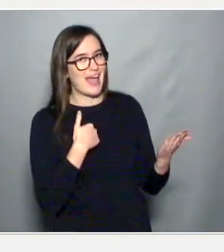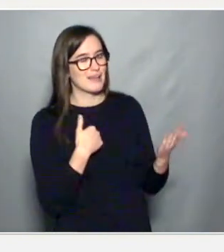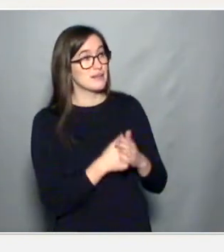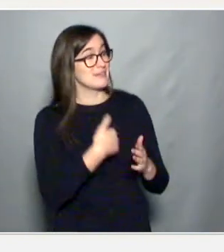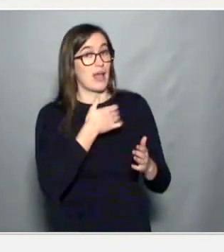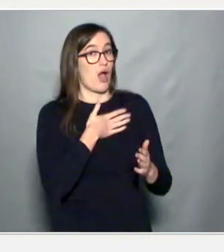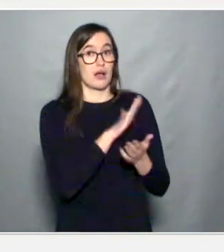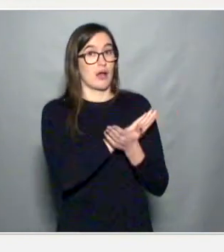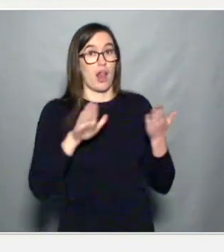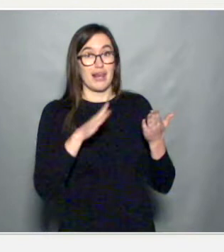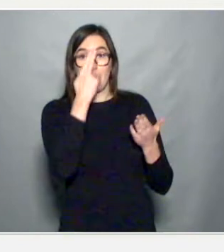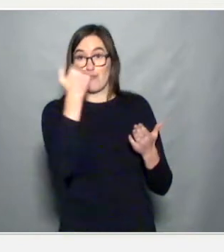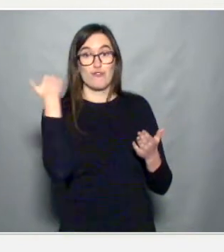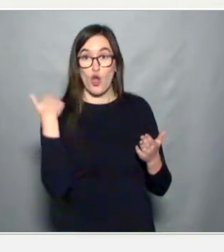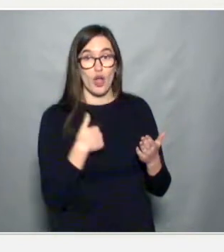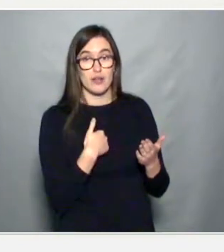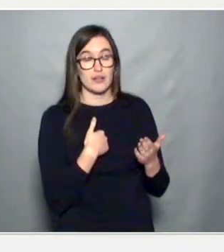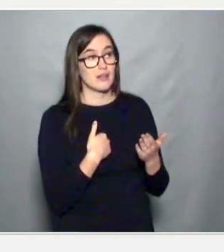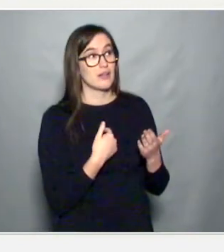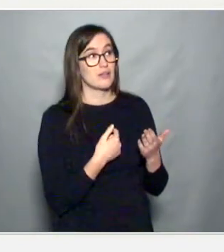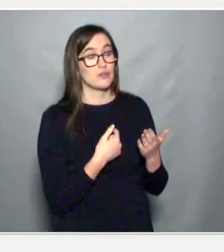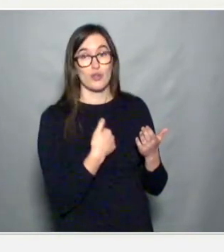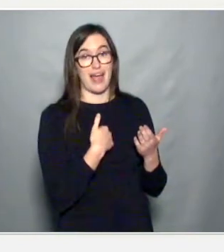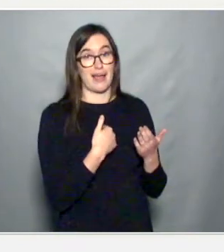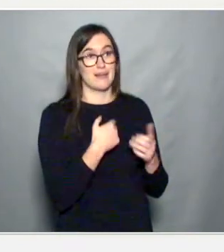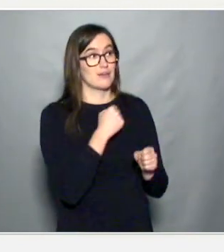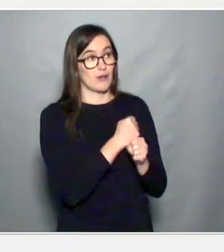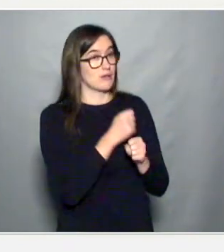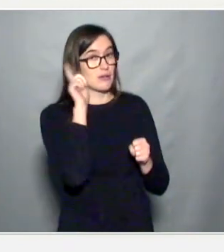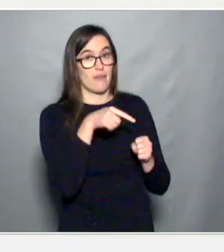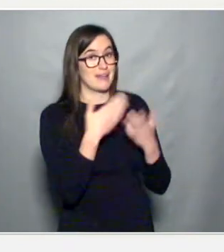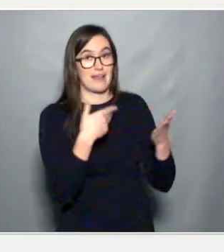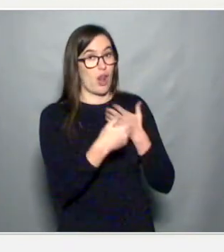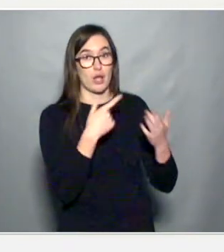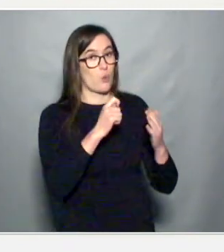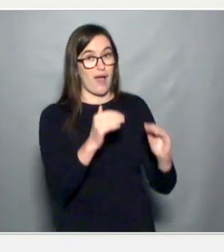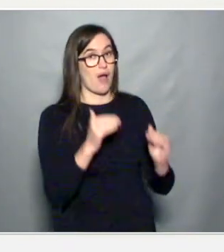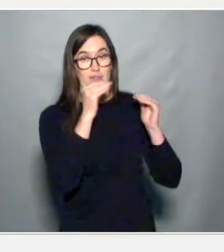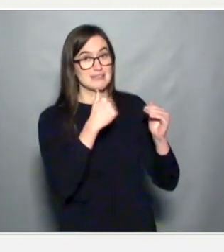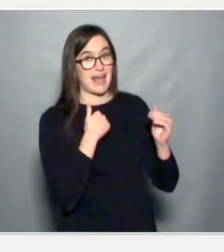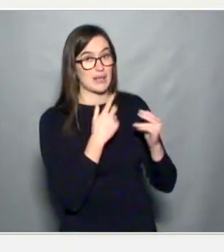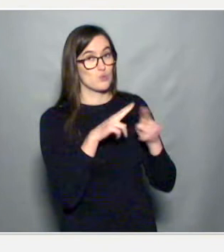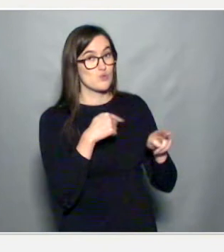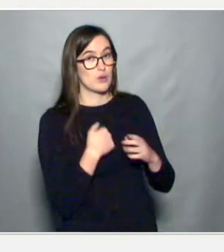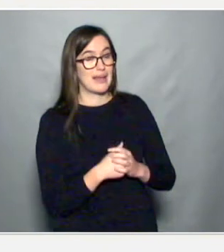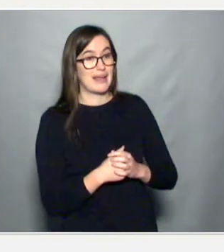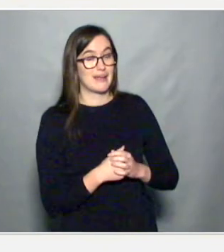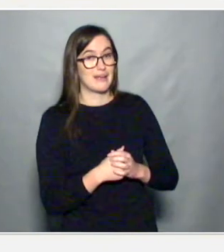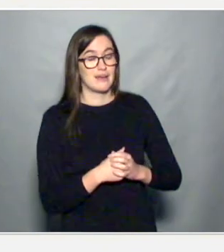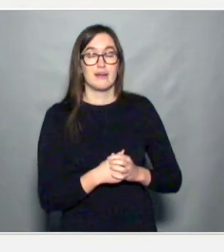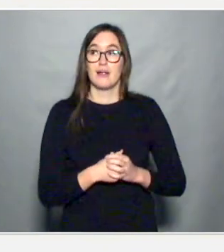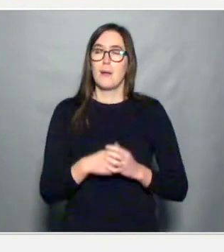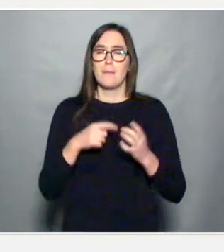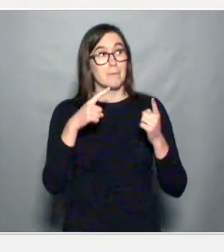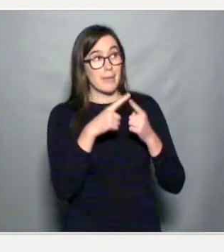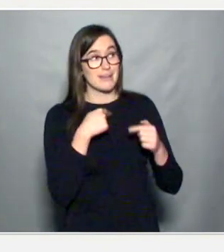Jag har aldrig tatuerat förut. Så jag kan inte göra någonting avancerat. Men jag